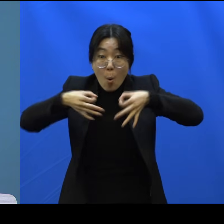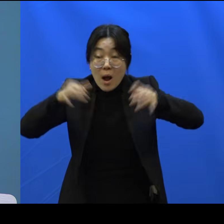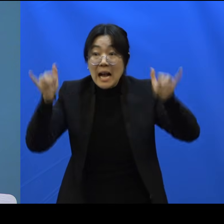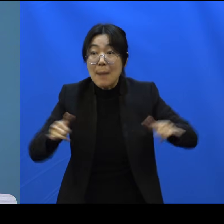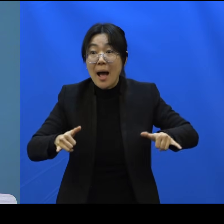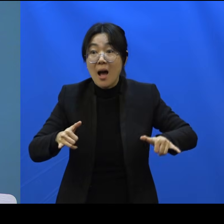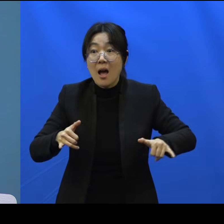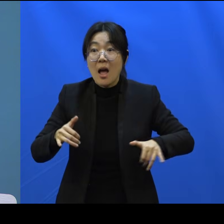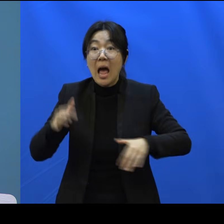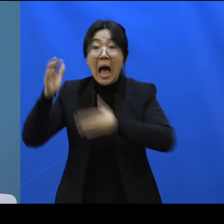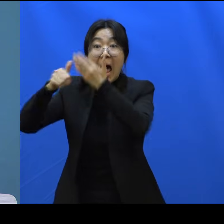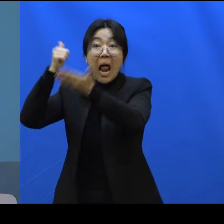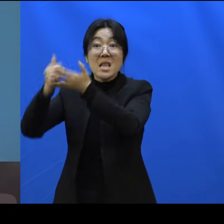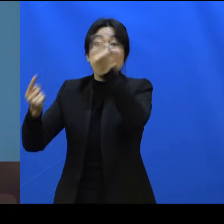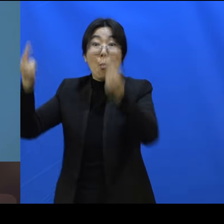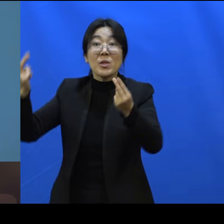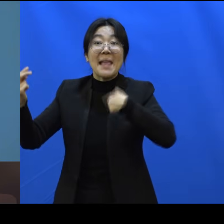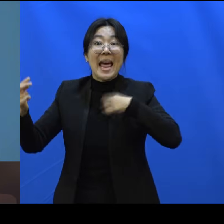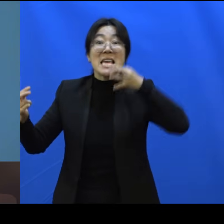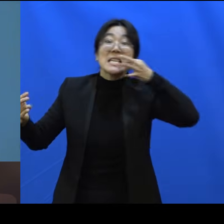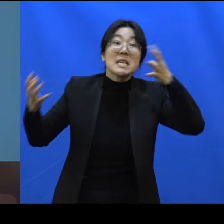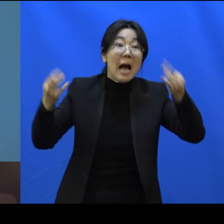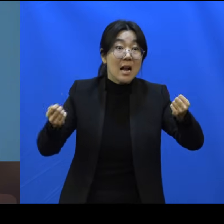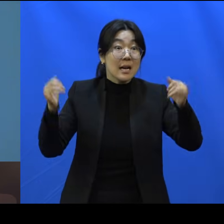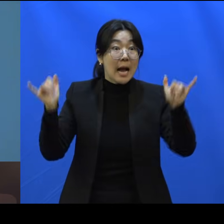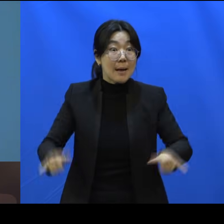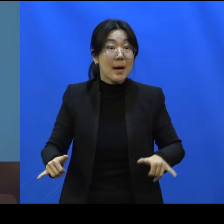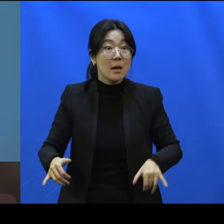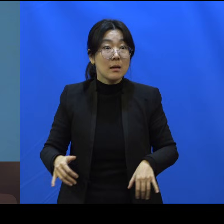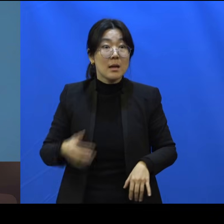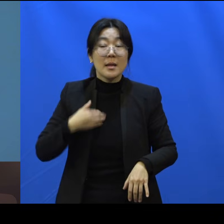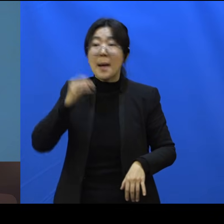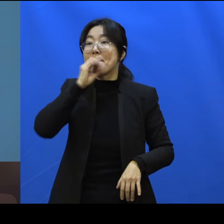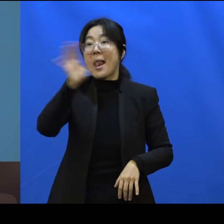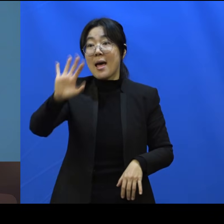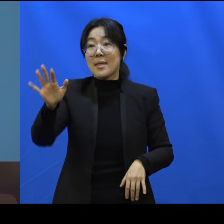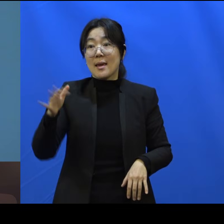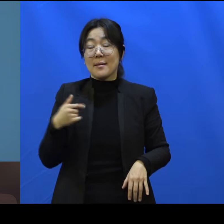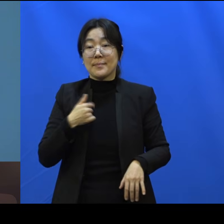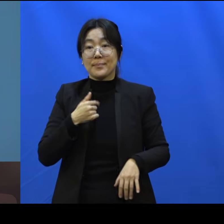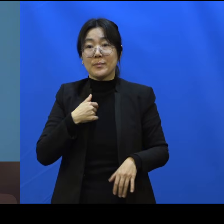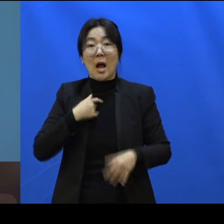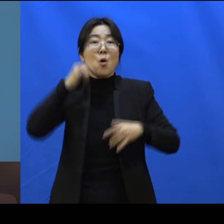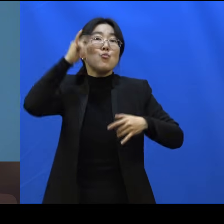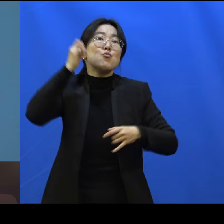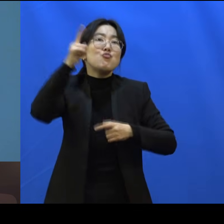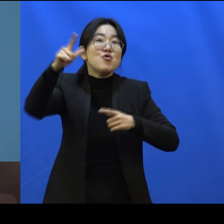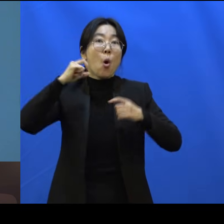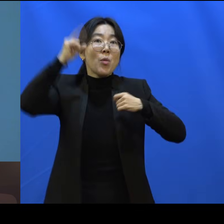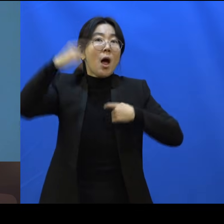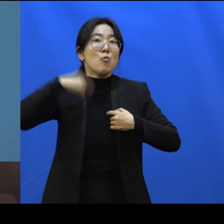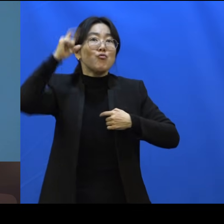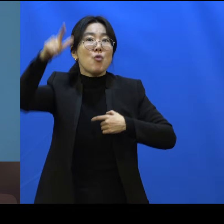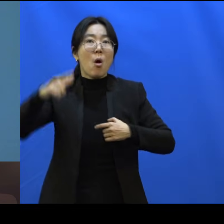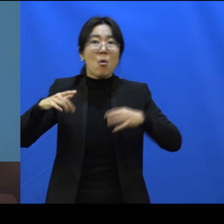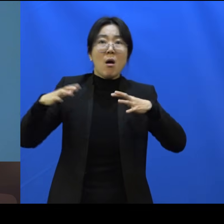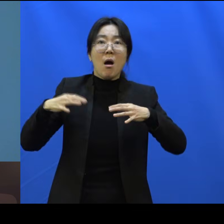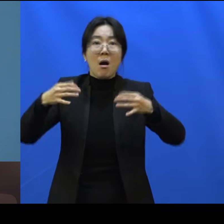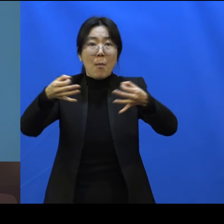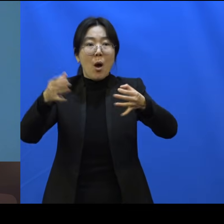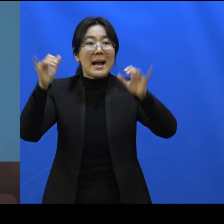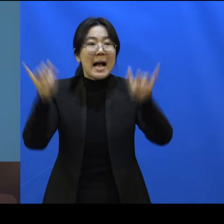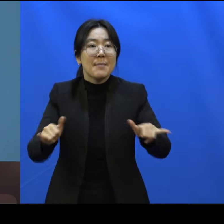말씀이 그거죠. 여러 계시들을 받은 것이 지극히 크므로, 여러 계시를 받은 거예요. 지극히 크다는 거죠. 너무 자만하지 않게